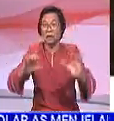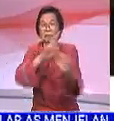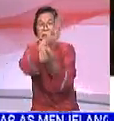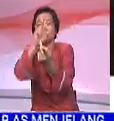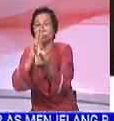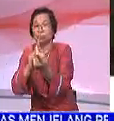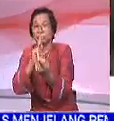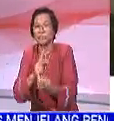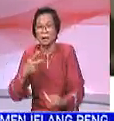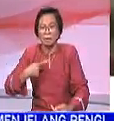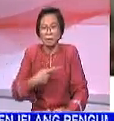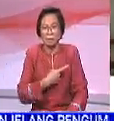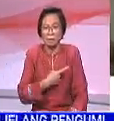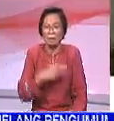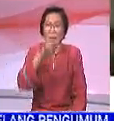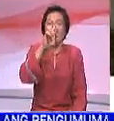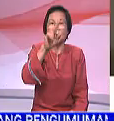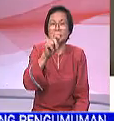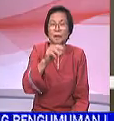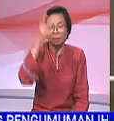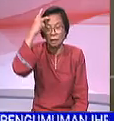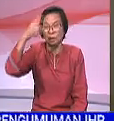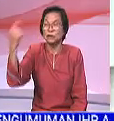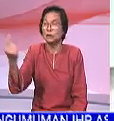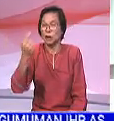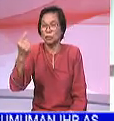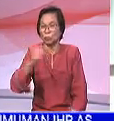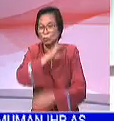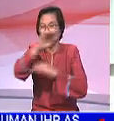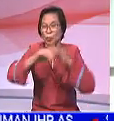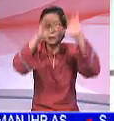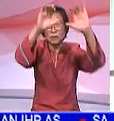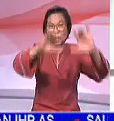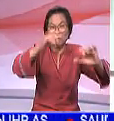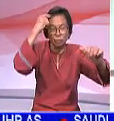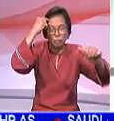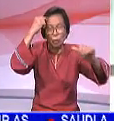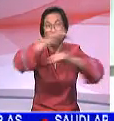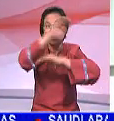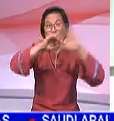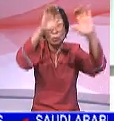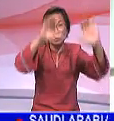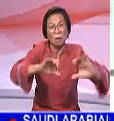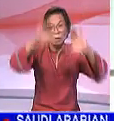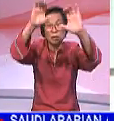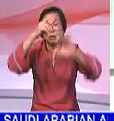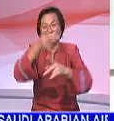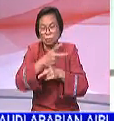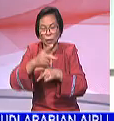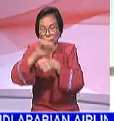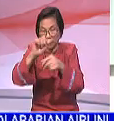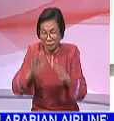sesuai. Kita di RTM Kelantan sentiasa mengambil kira semua pendekatan untuk menjaga kebajikan kaki